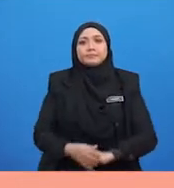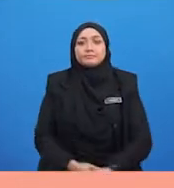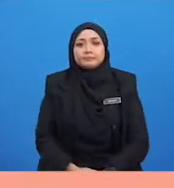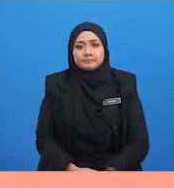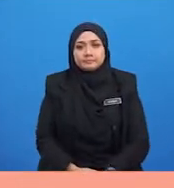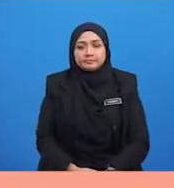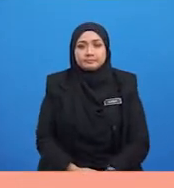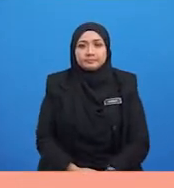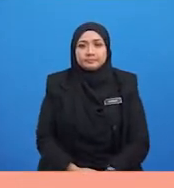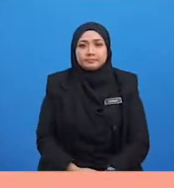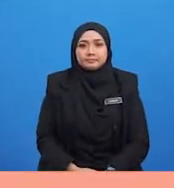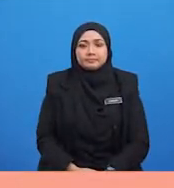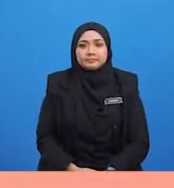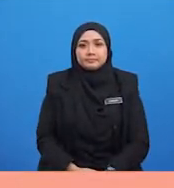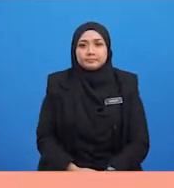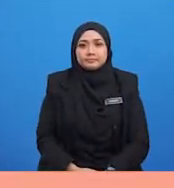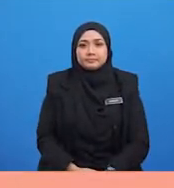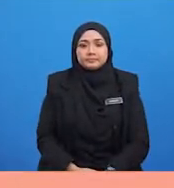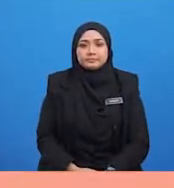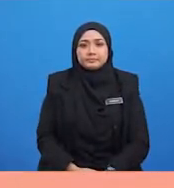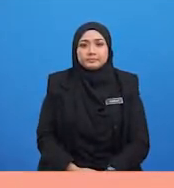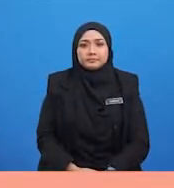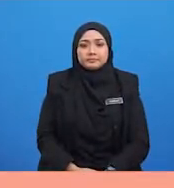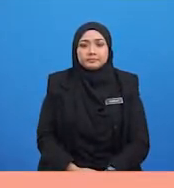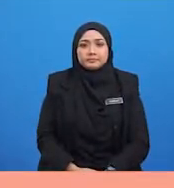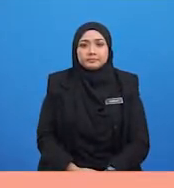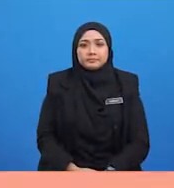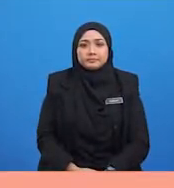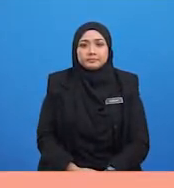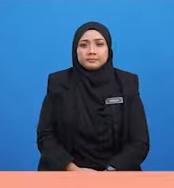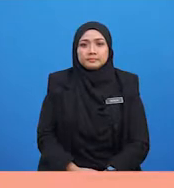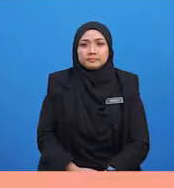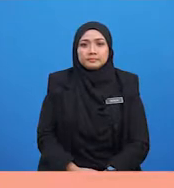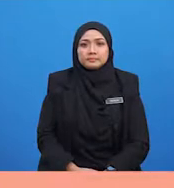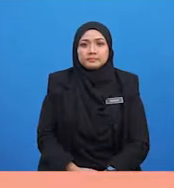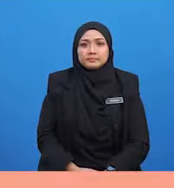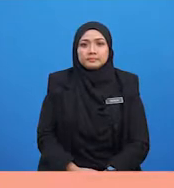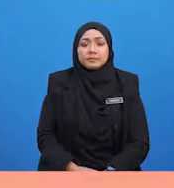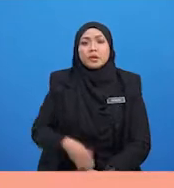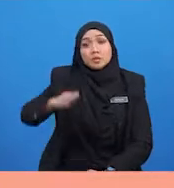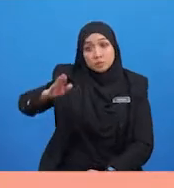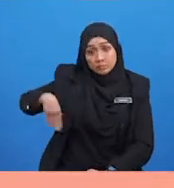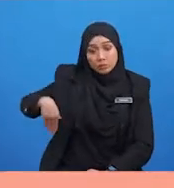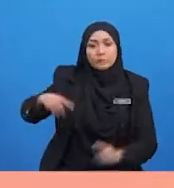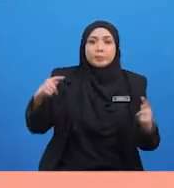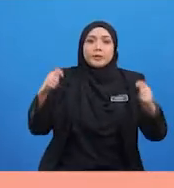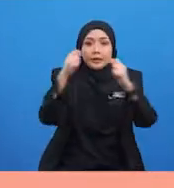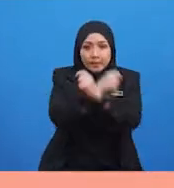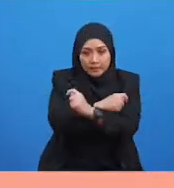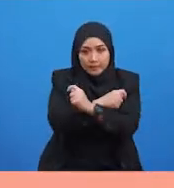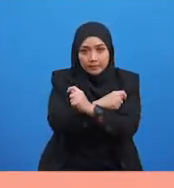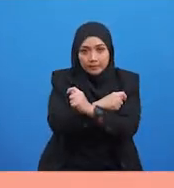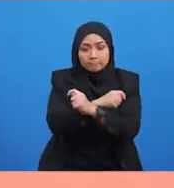450 ml hingga 600 ml air dalam masa 2 jam sebelum